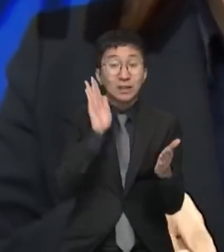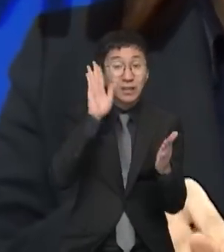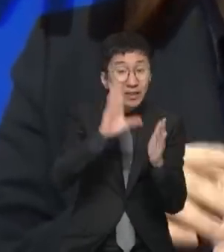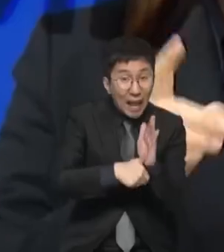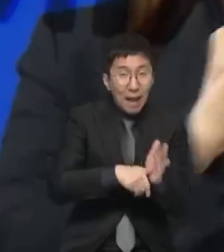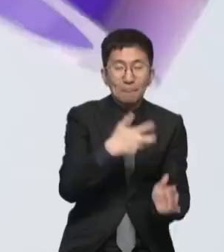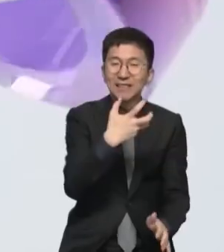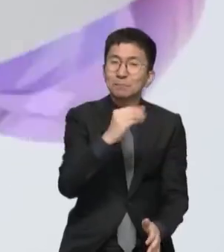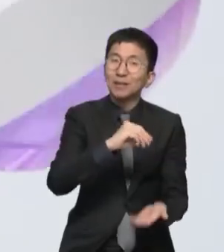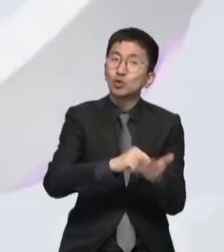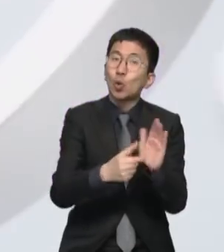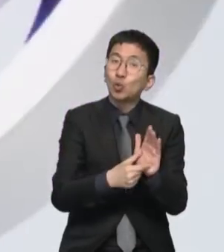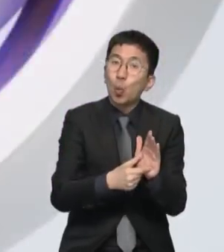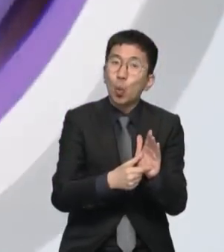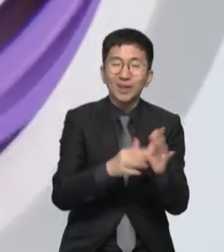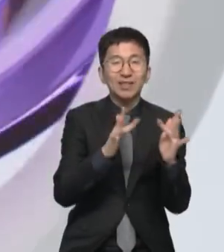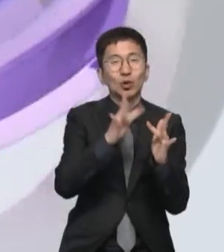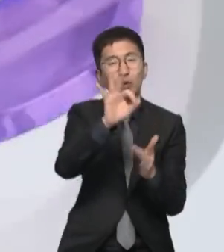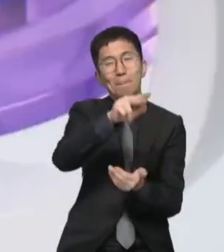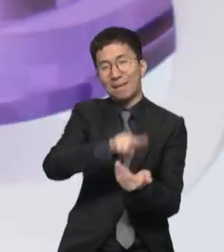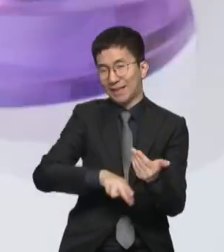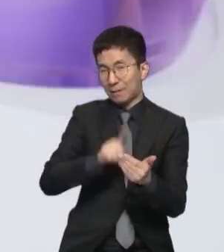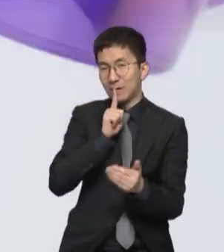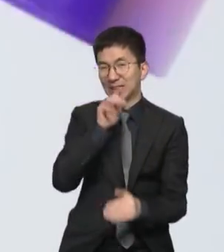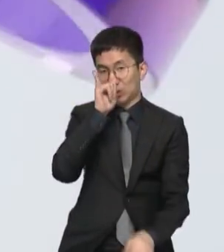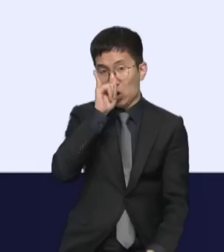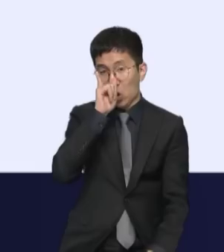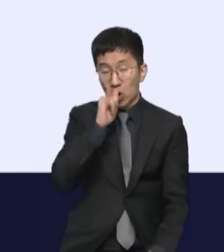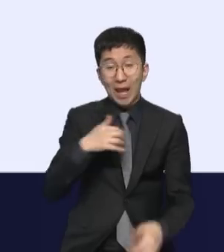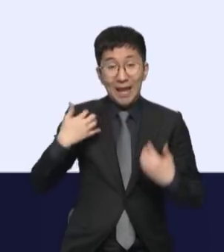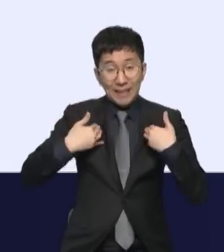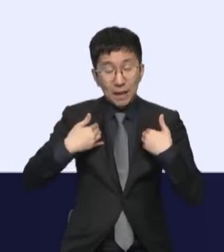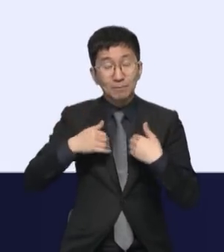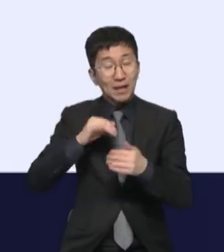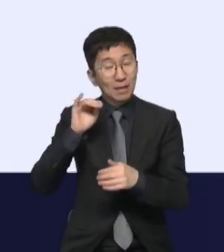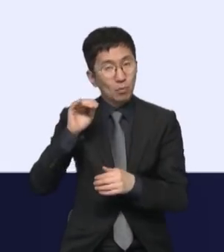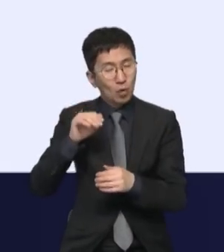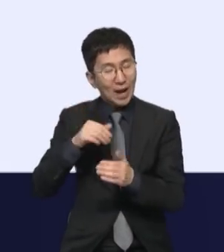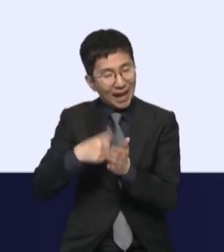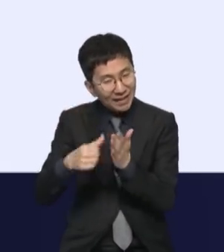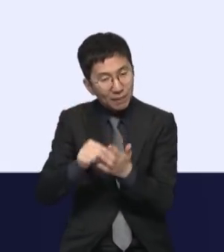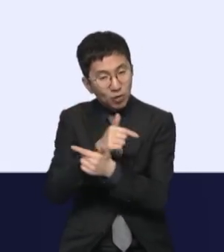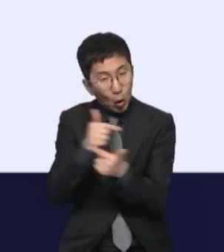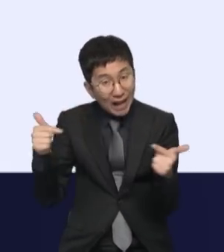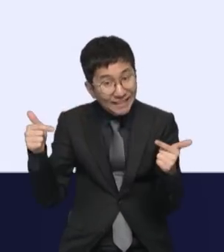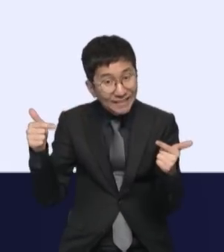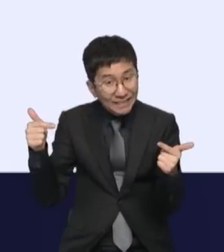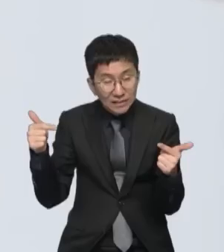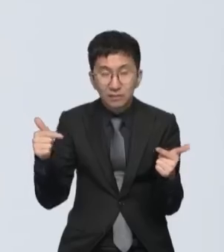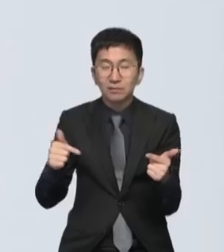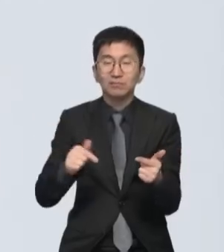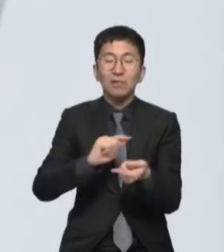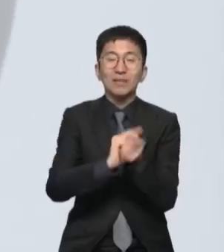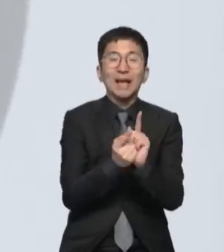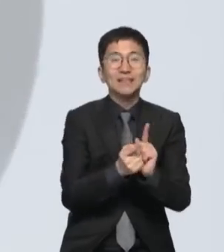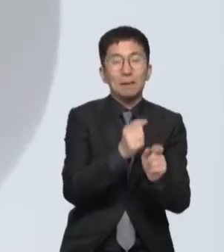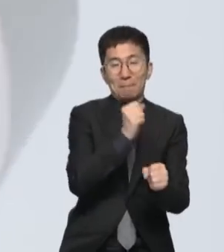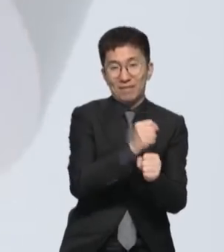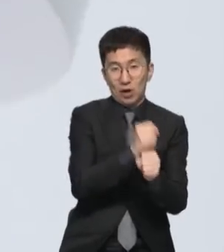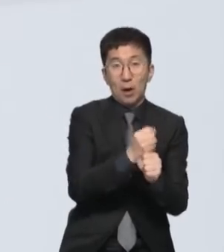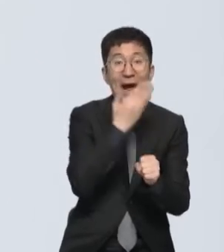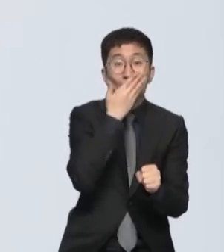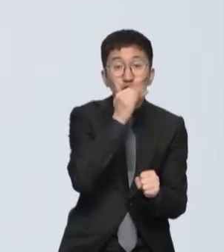코인업계 분석입니다. 당시 위믹스는 게임 아이템 등을 가상화폐나 NFT로 반응해 거래할 수 있도록 한 NFT